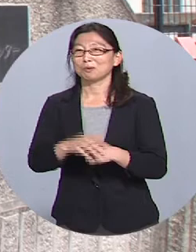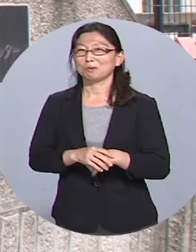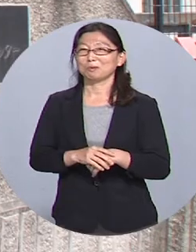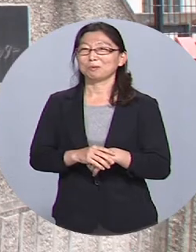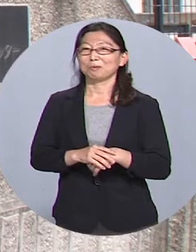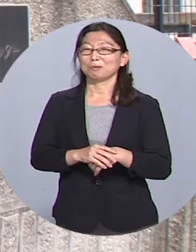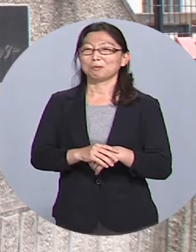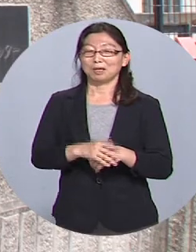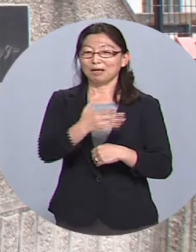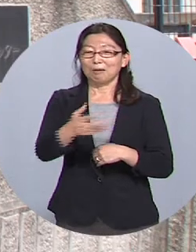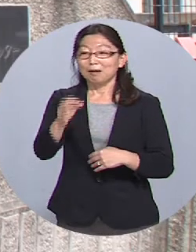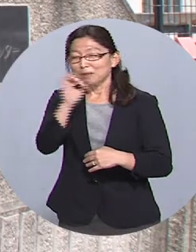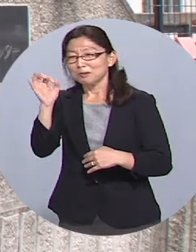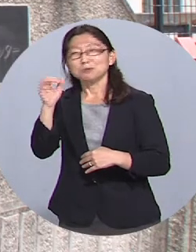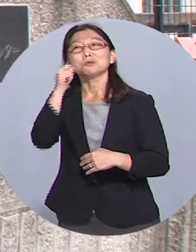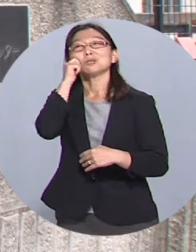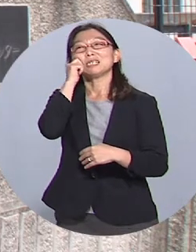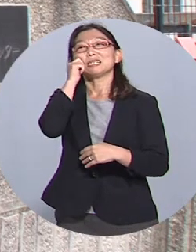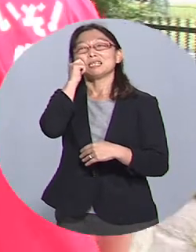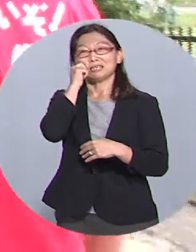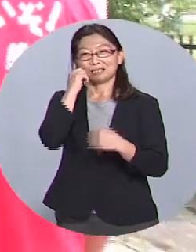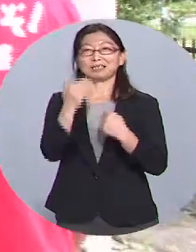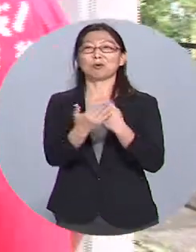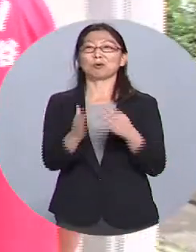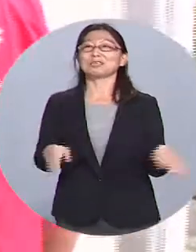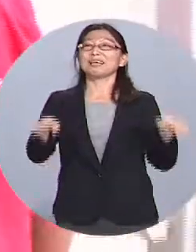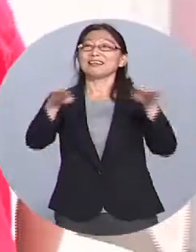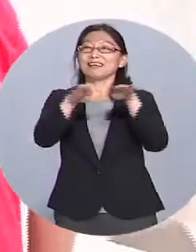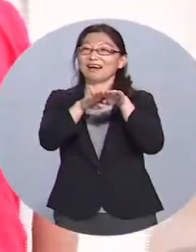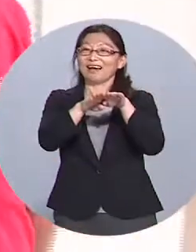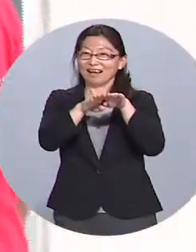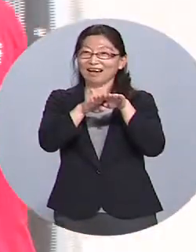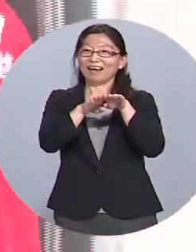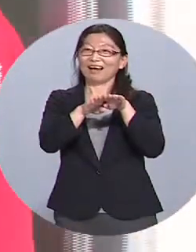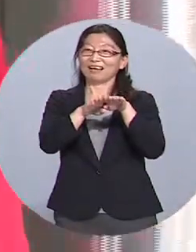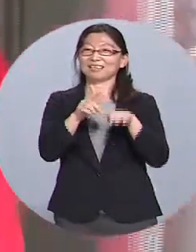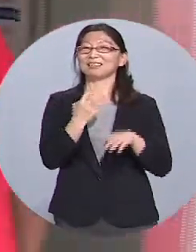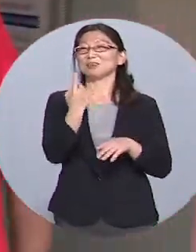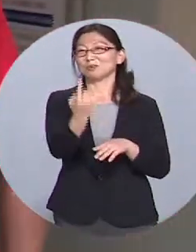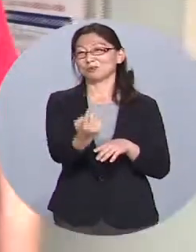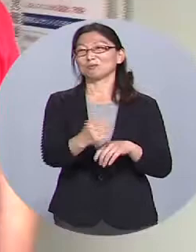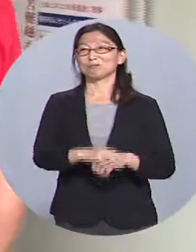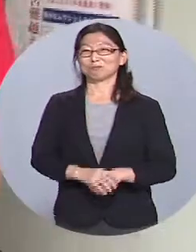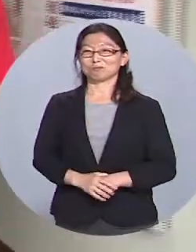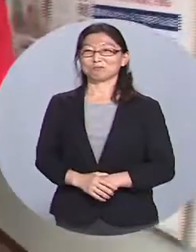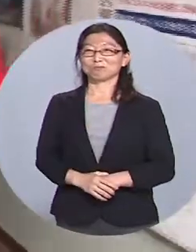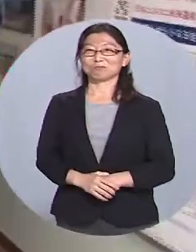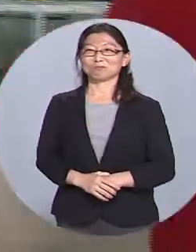川で探すのは諦めて、保護センターで展示している武蔵富美男と対面しました。